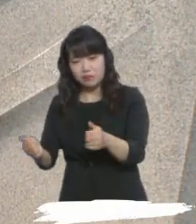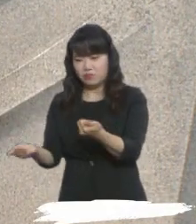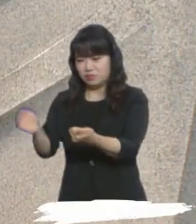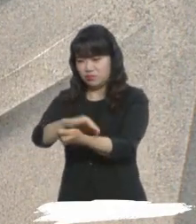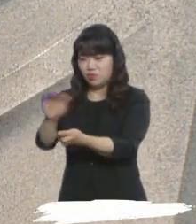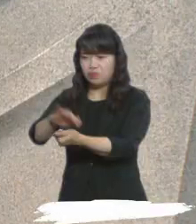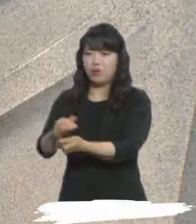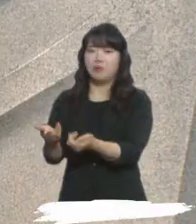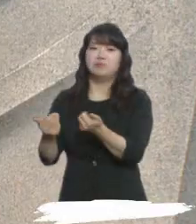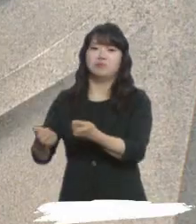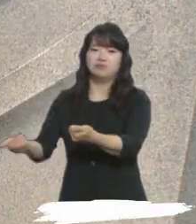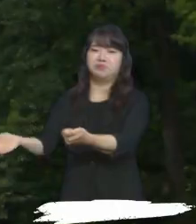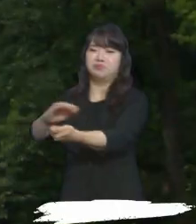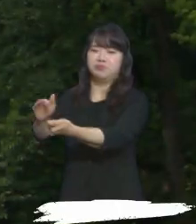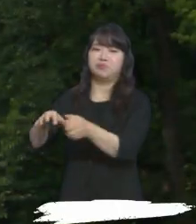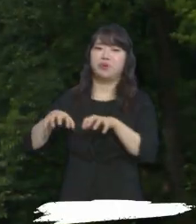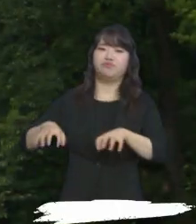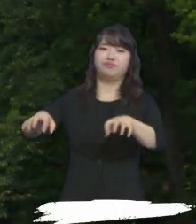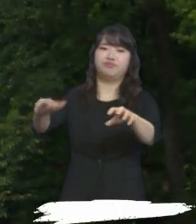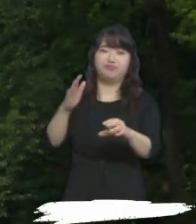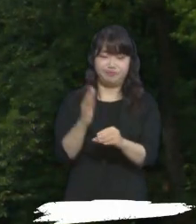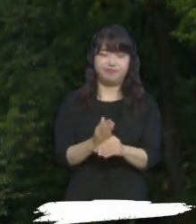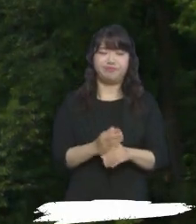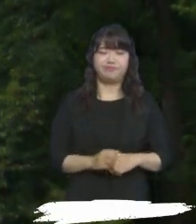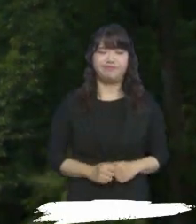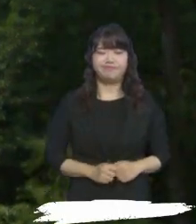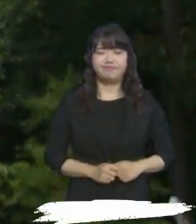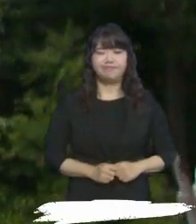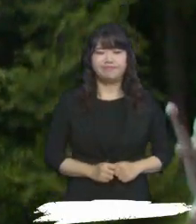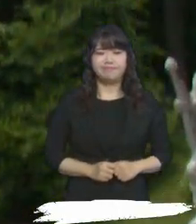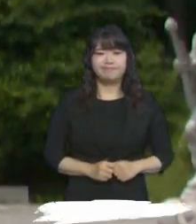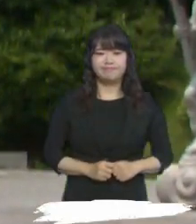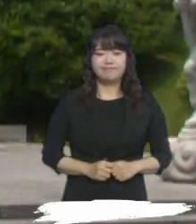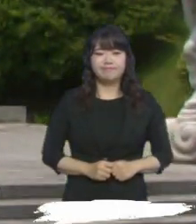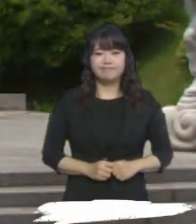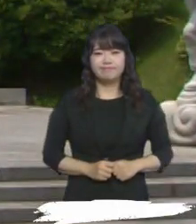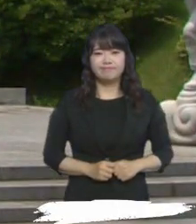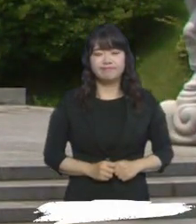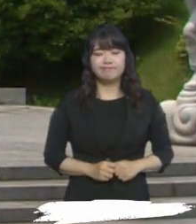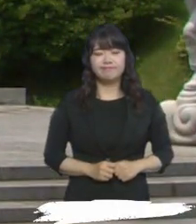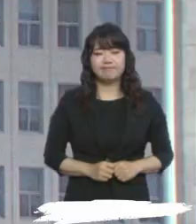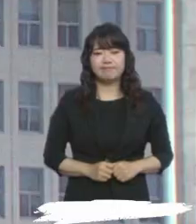순국선열들의 묘역이 자리하고 있습니다. BTV 뉴스 양진호입니다.